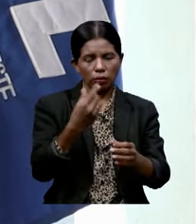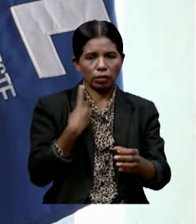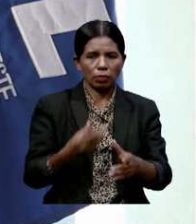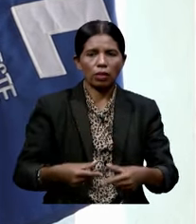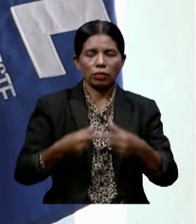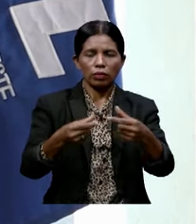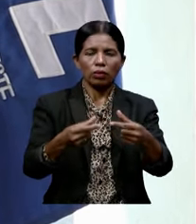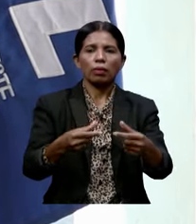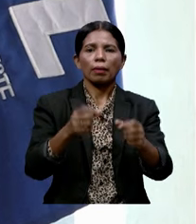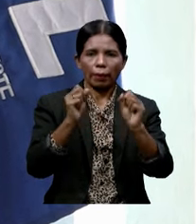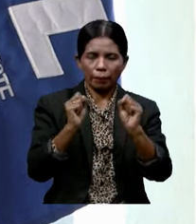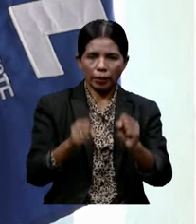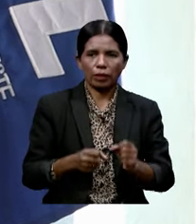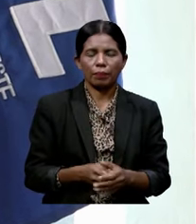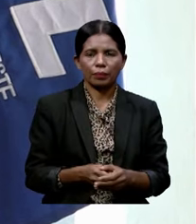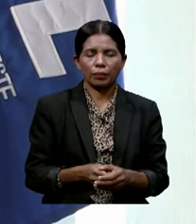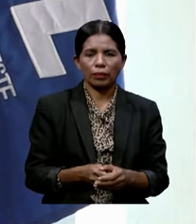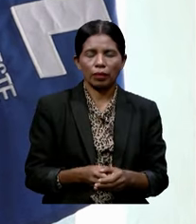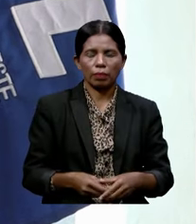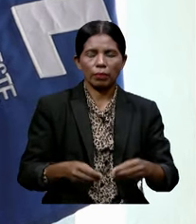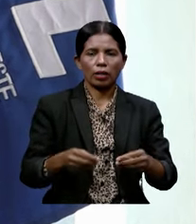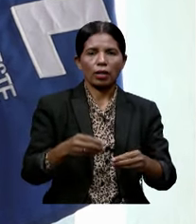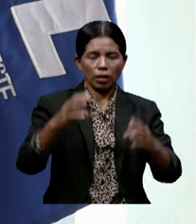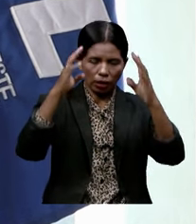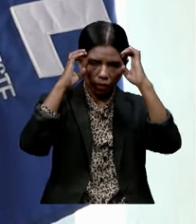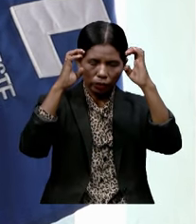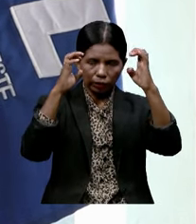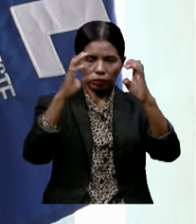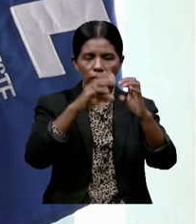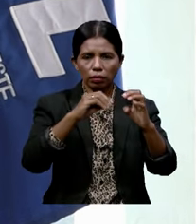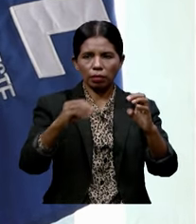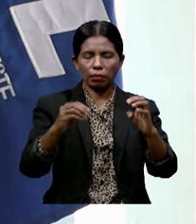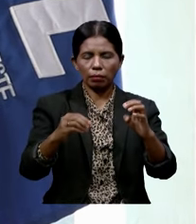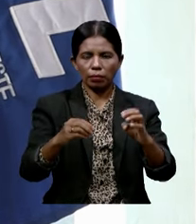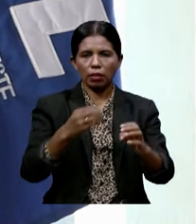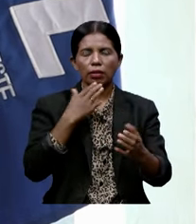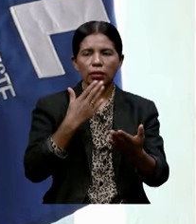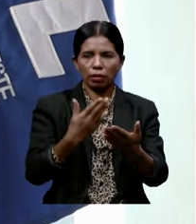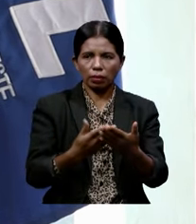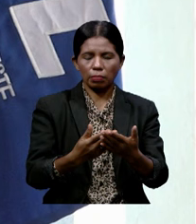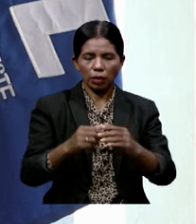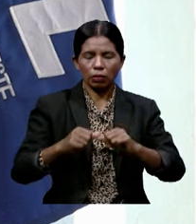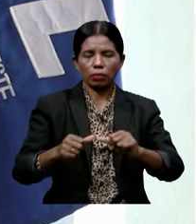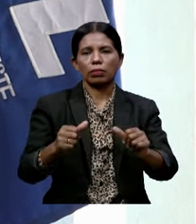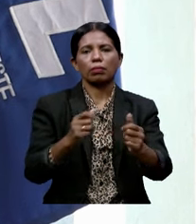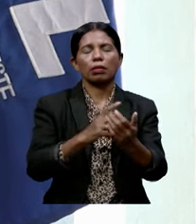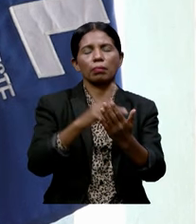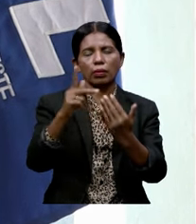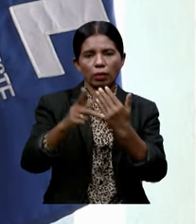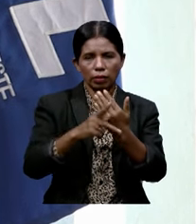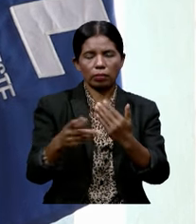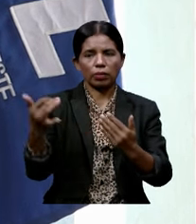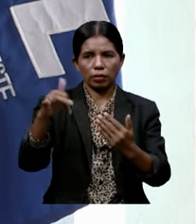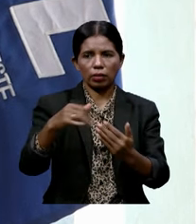incentiva e bele duka li liu ni ne unsur duka tiba so indiana ne bele lao ane sa ne ita bele